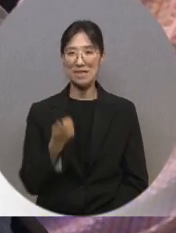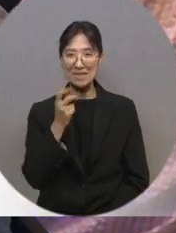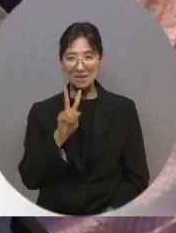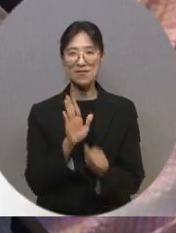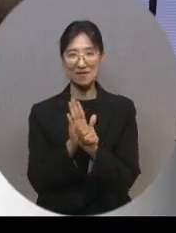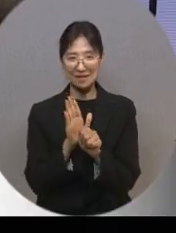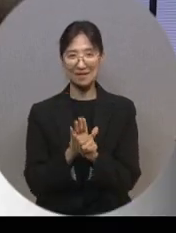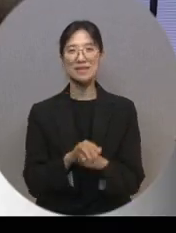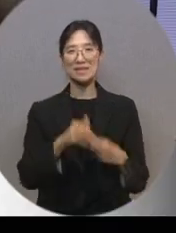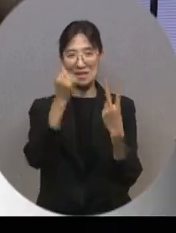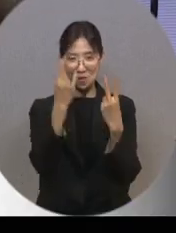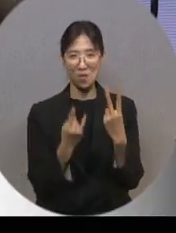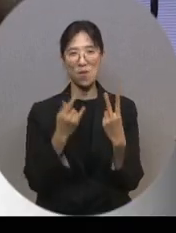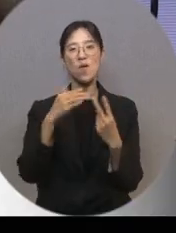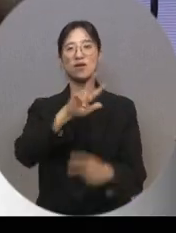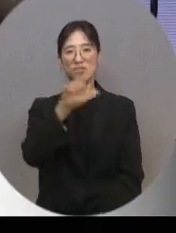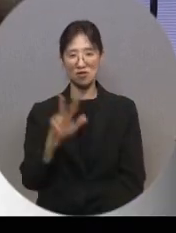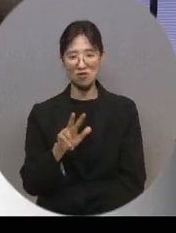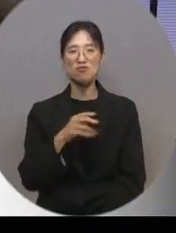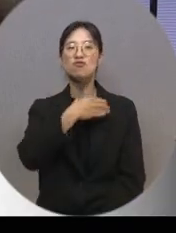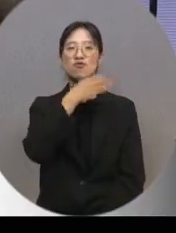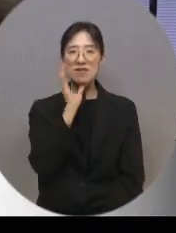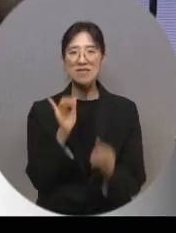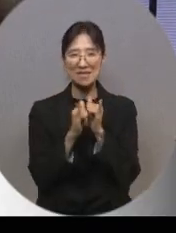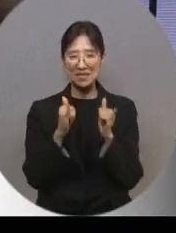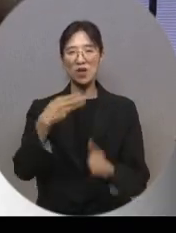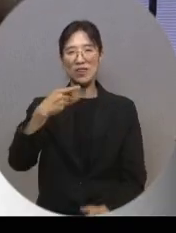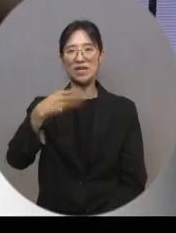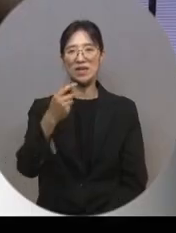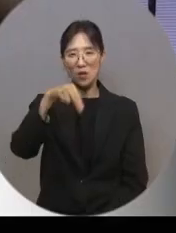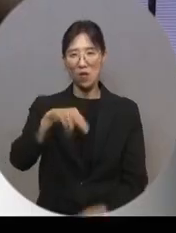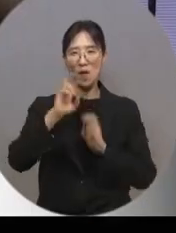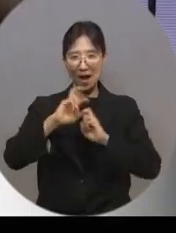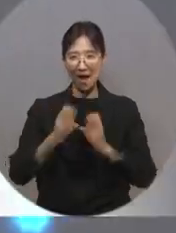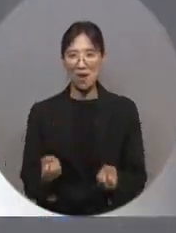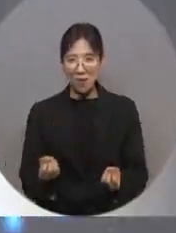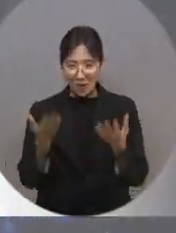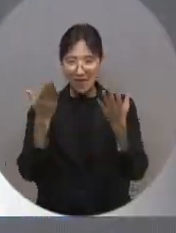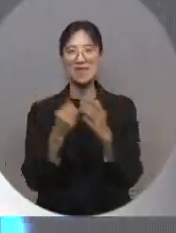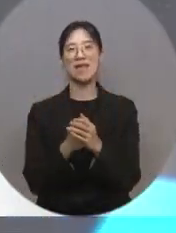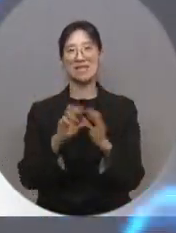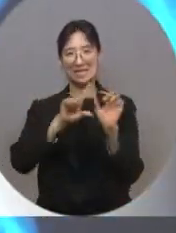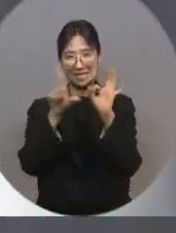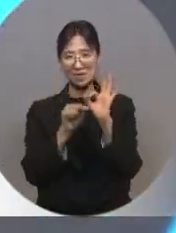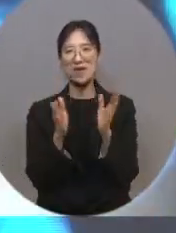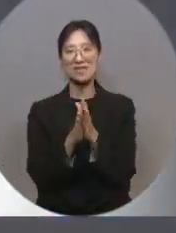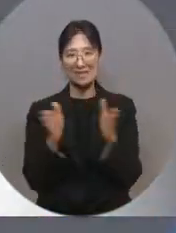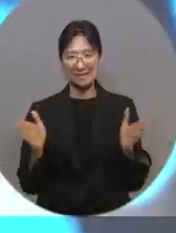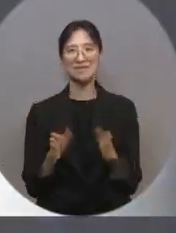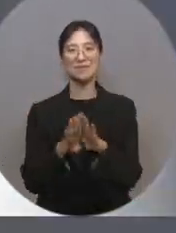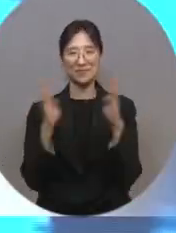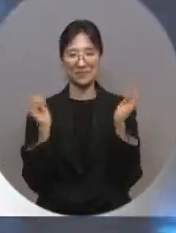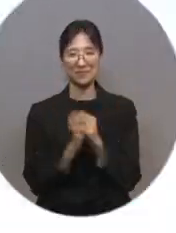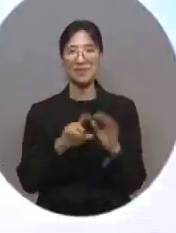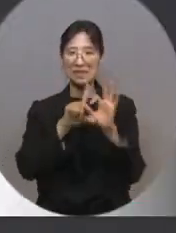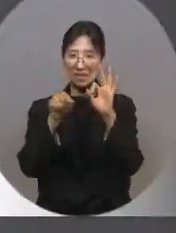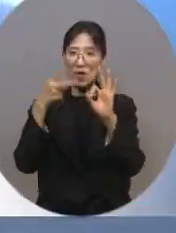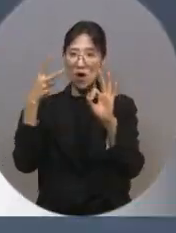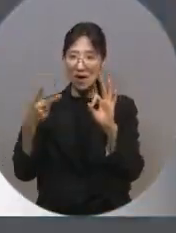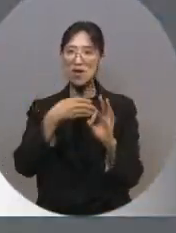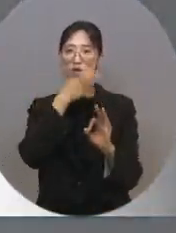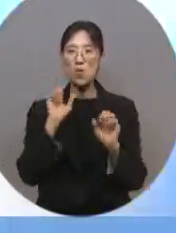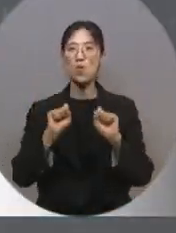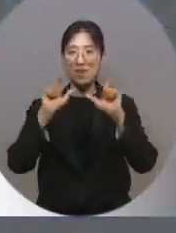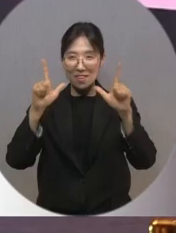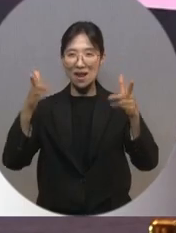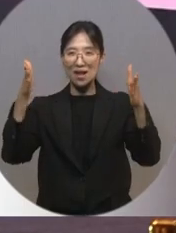전국 시니어 트롯 가요제가 10월에 시작을 알리며 흥겹게 열렸습니다. 가요제는 10월 2일 노인의 날 주간의